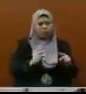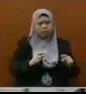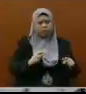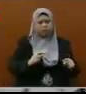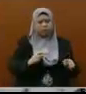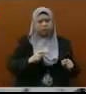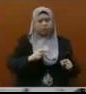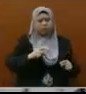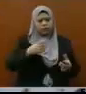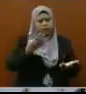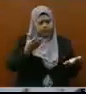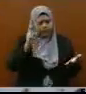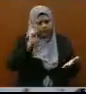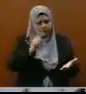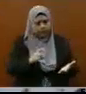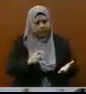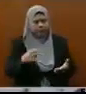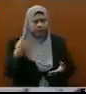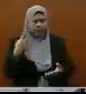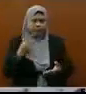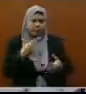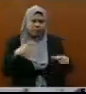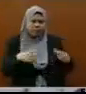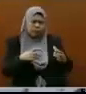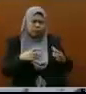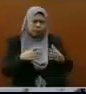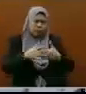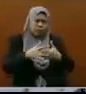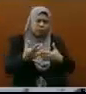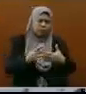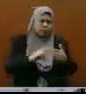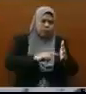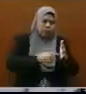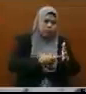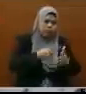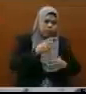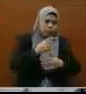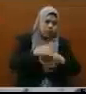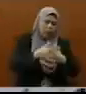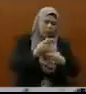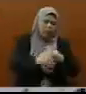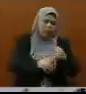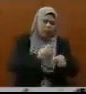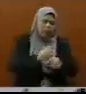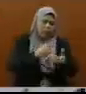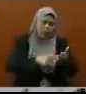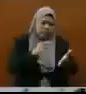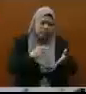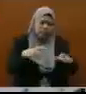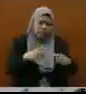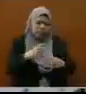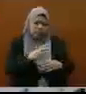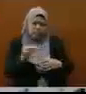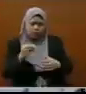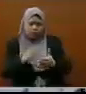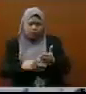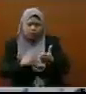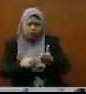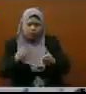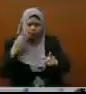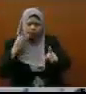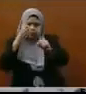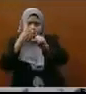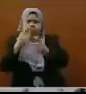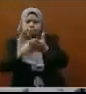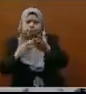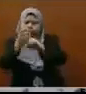perlulah dikendalikan lebih awal. Maksudnya sejak awal tahun lagi mereka dah tahu dah apa yang mereka nak buat, apa yang mereka perlu achieve, sama ada